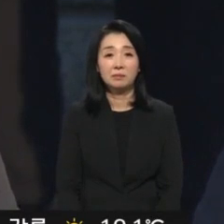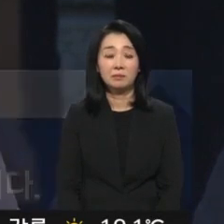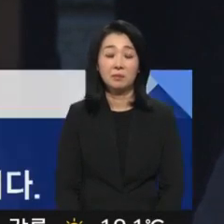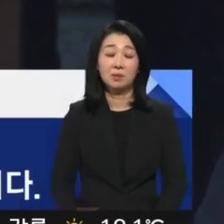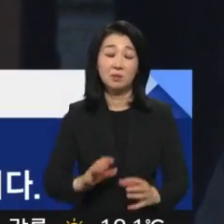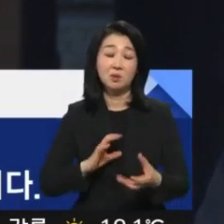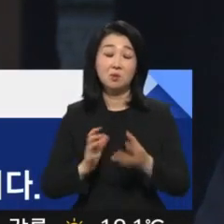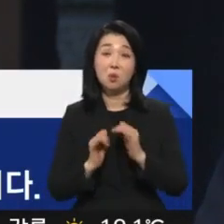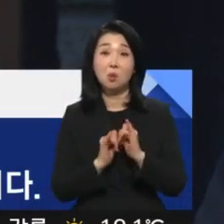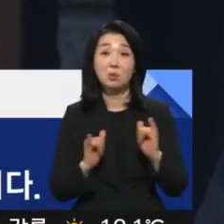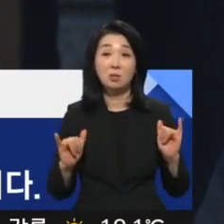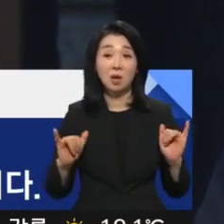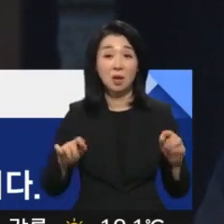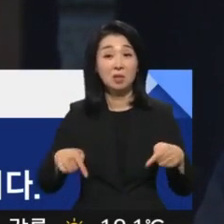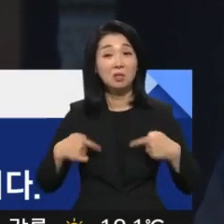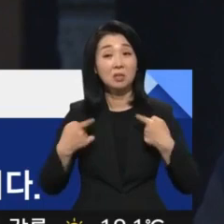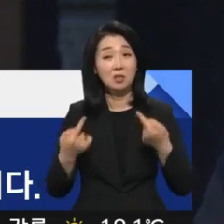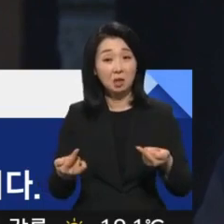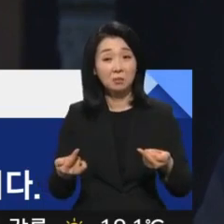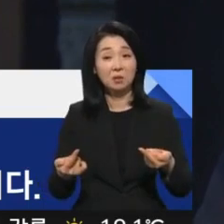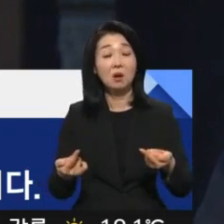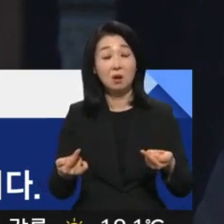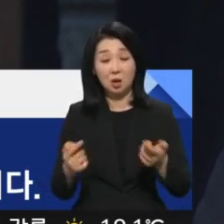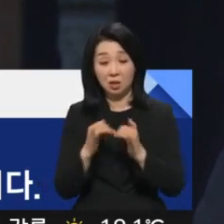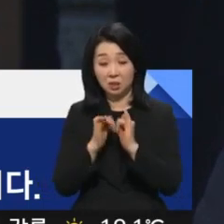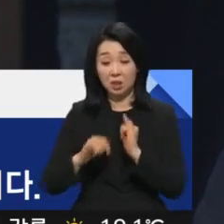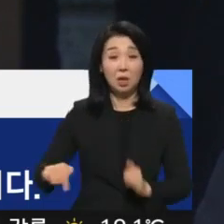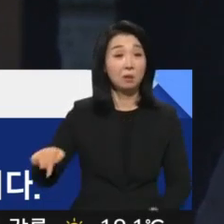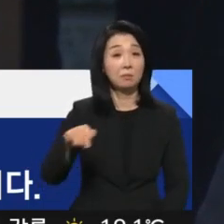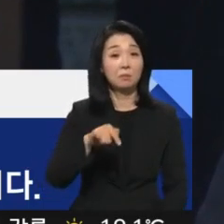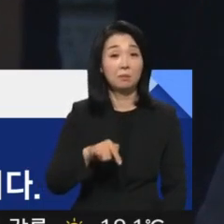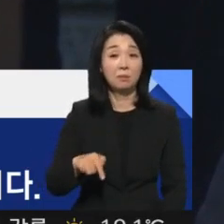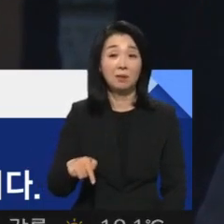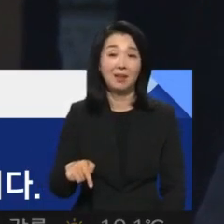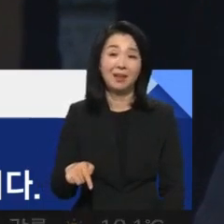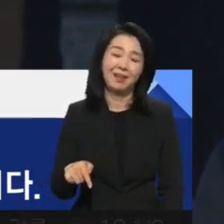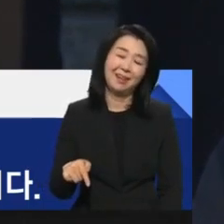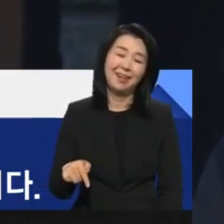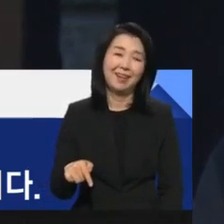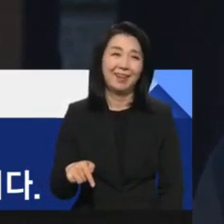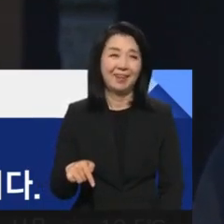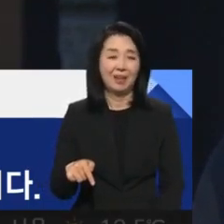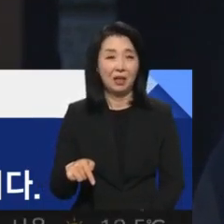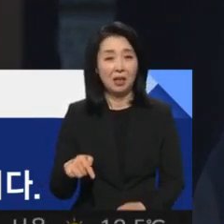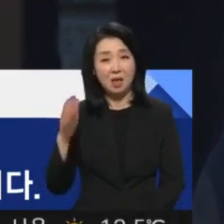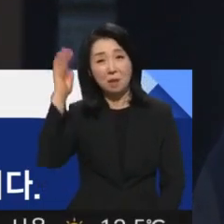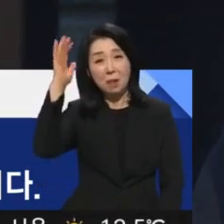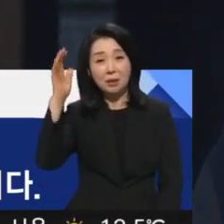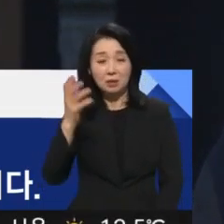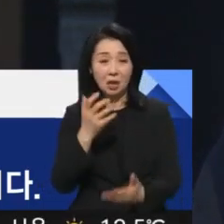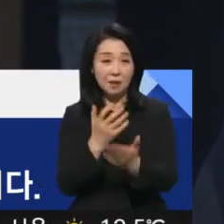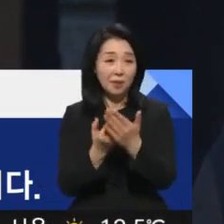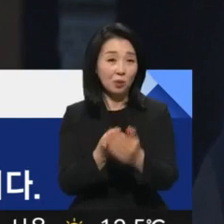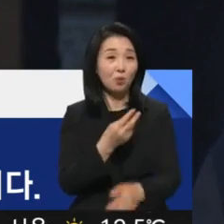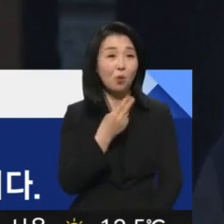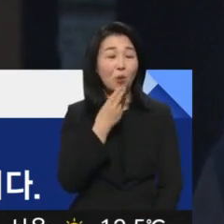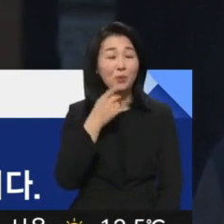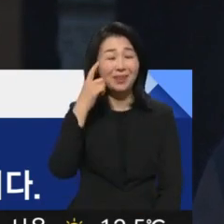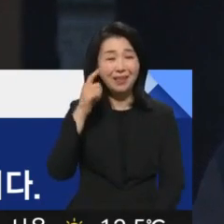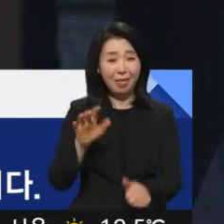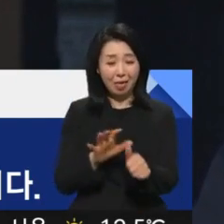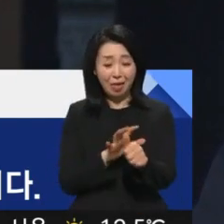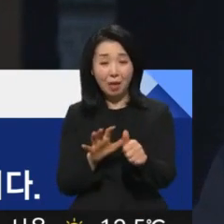토론자로 참석할 분들에 대해서 발전문도 보내지 않는 그건 들러리 세우겠다는 그런